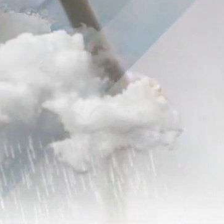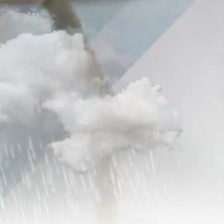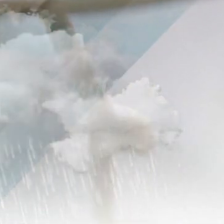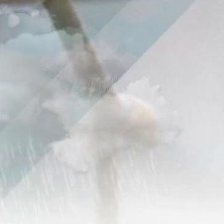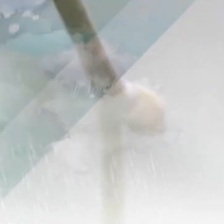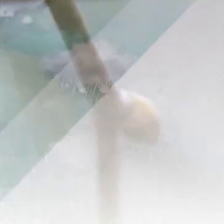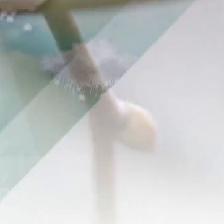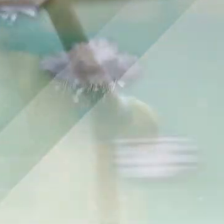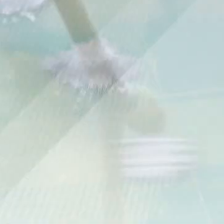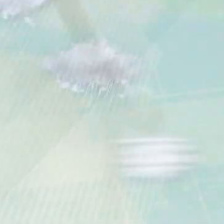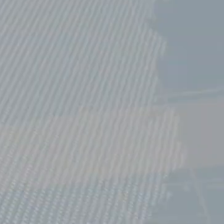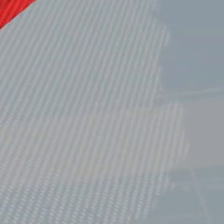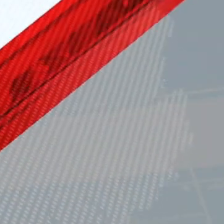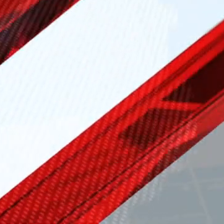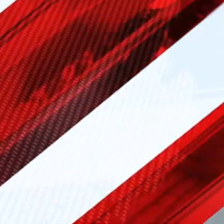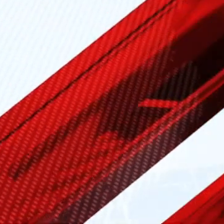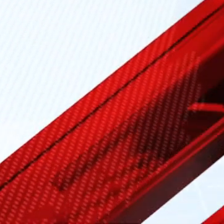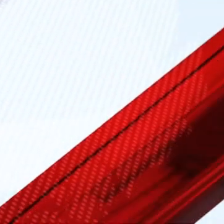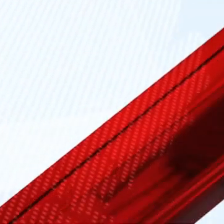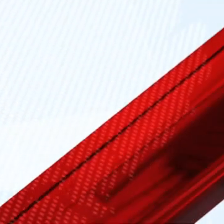22 градусаў цяпла.